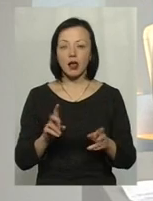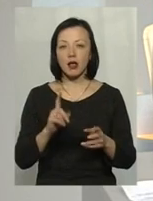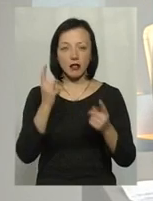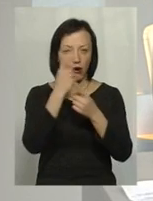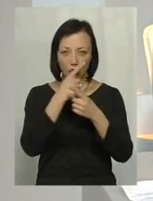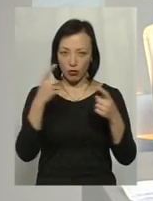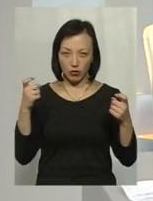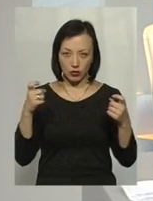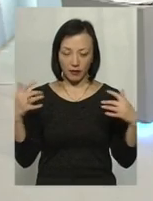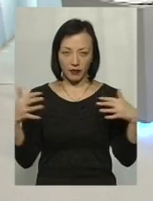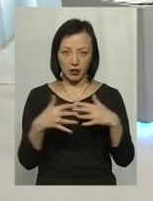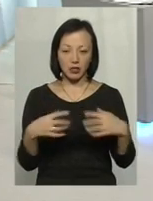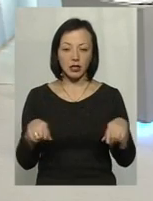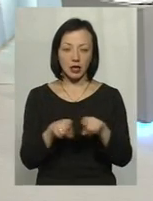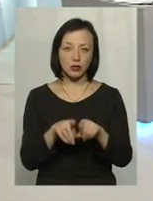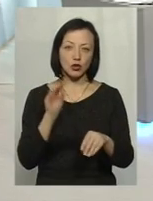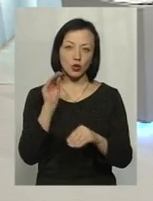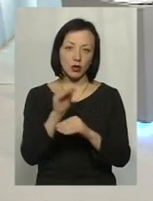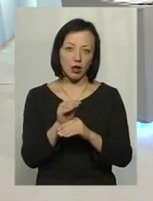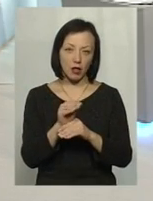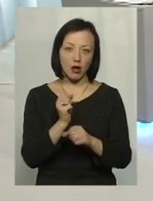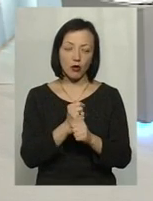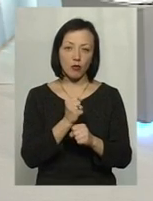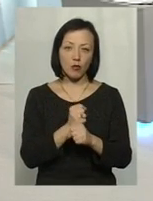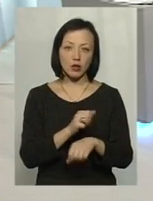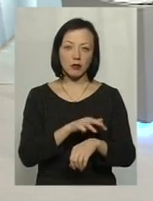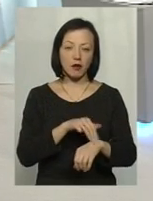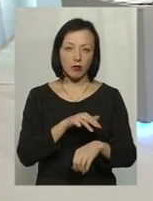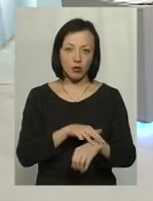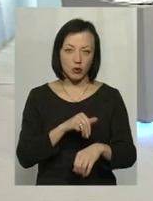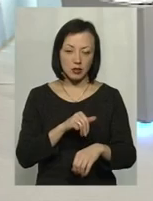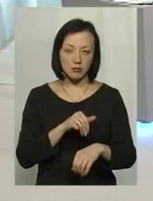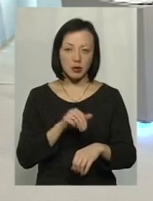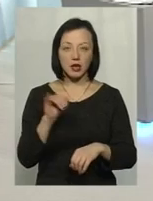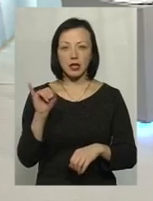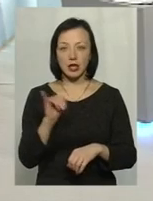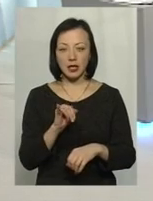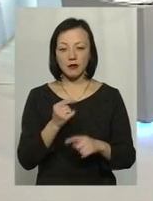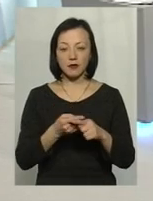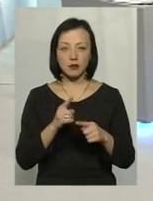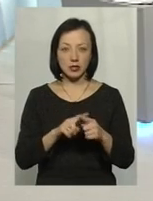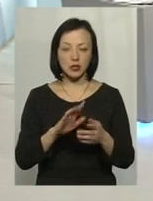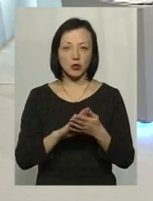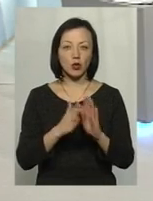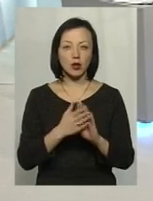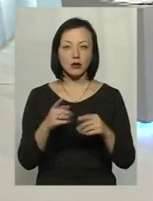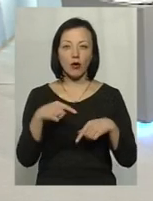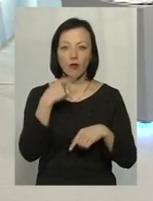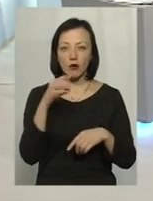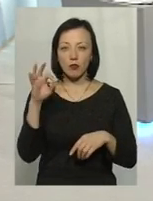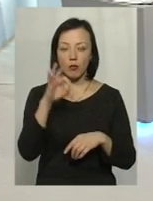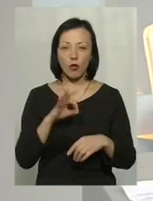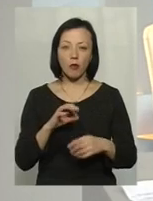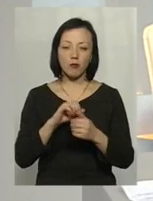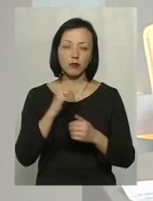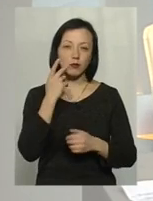неоголошена війна. Вона теж додала роботи правоохоронцям. І в цьому контексті говоримо не лише про постійні